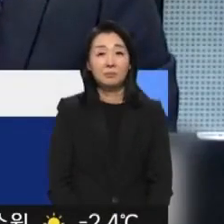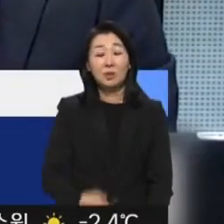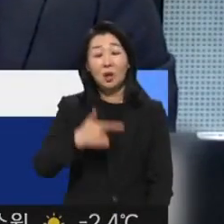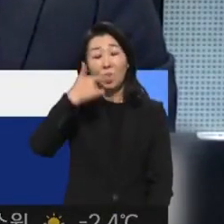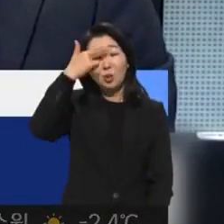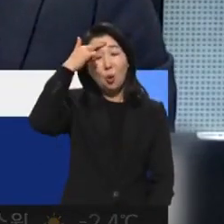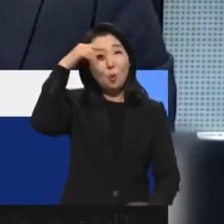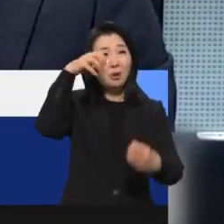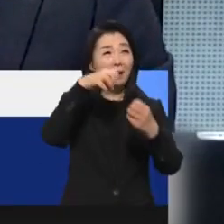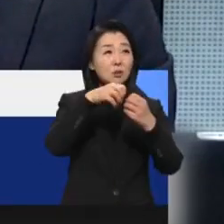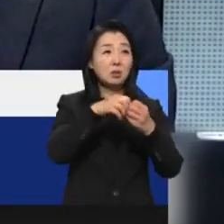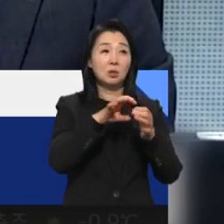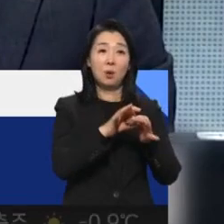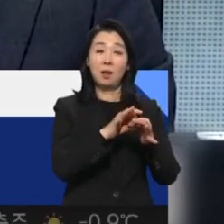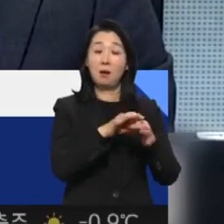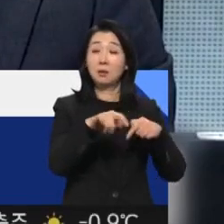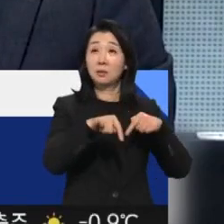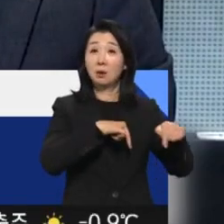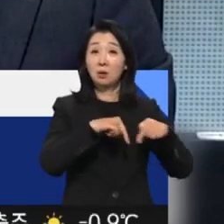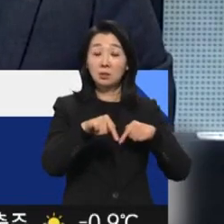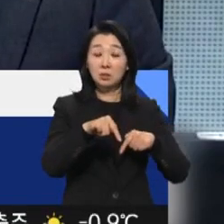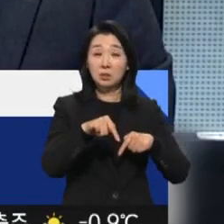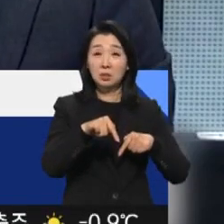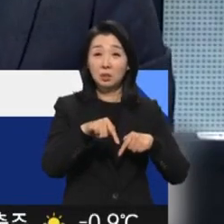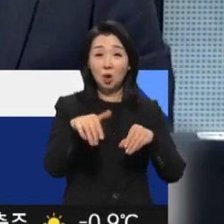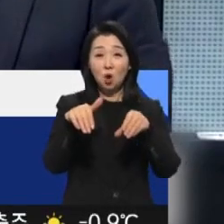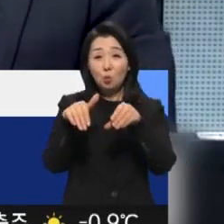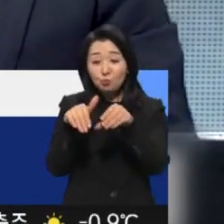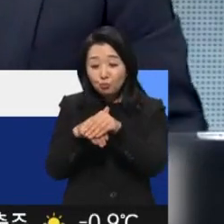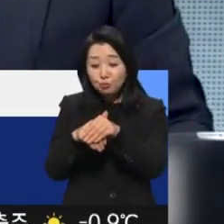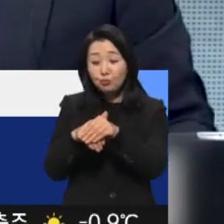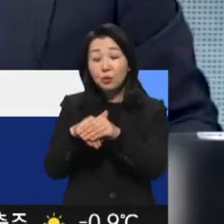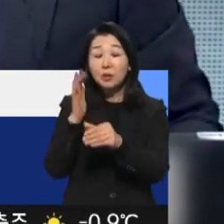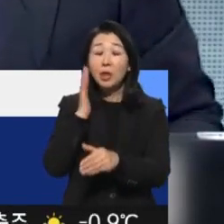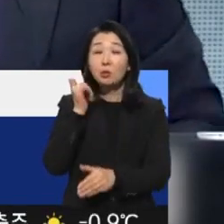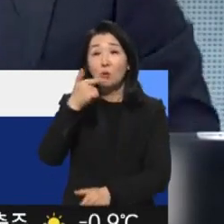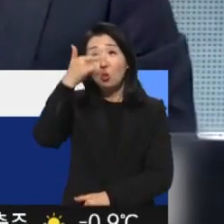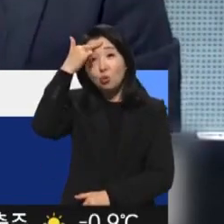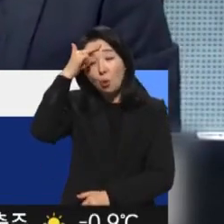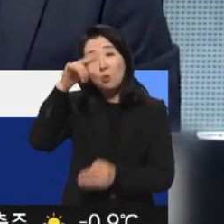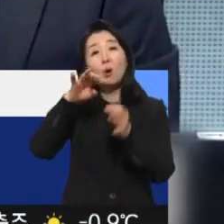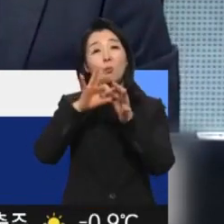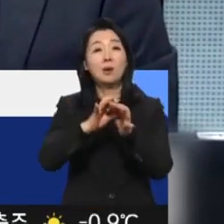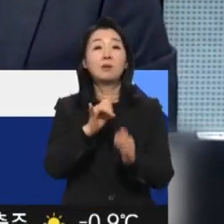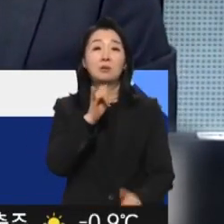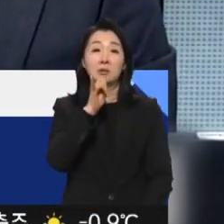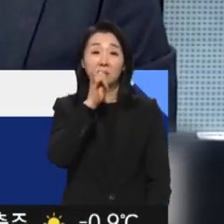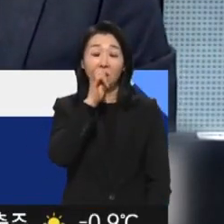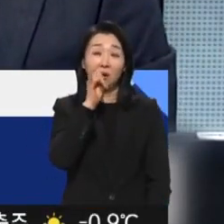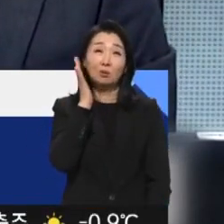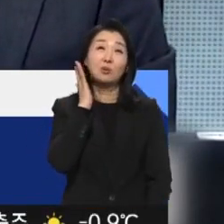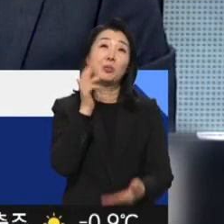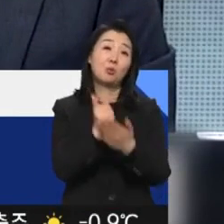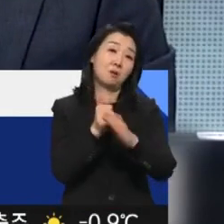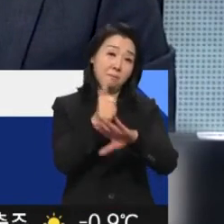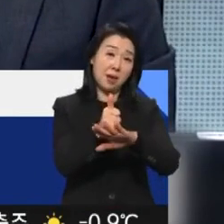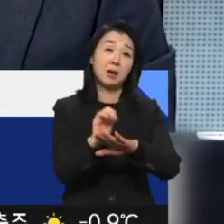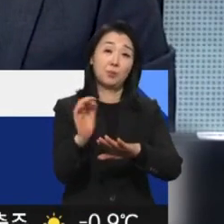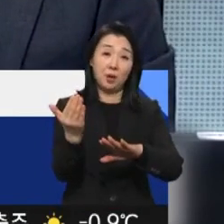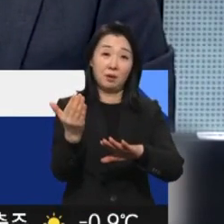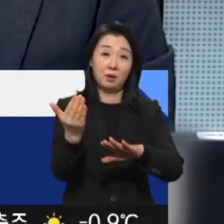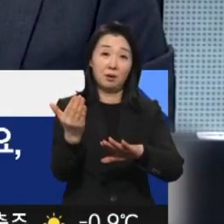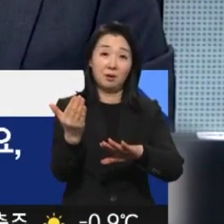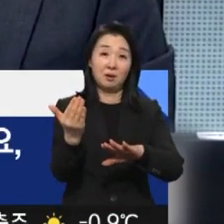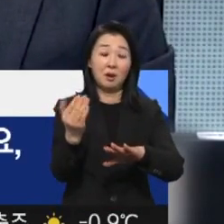가문의 정치인이고, 그리고 문재인 대통령도 노무현 가문 출신의 정치인이죠. 그중에 대통령이 되신 분이고.